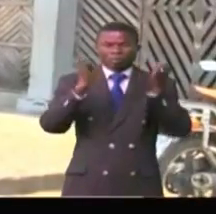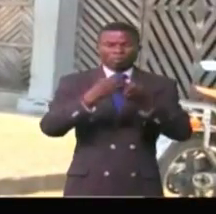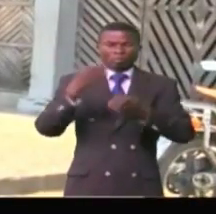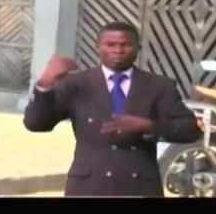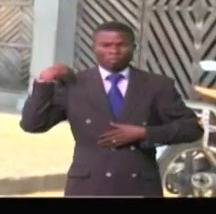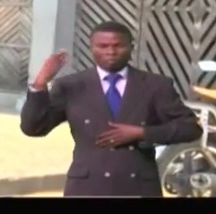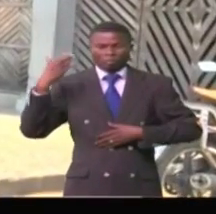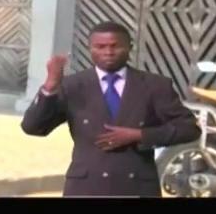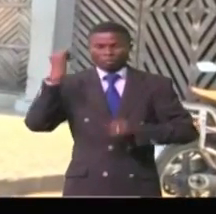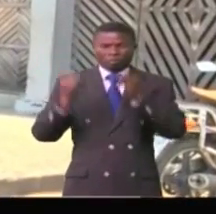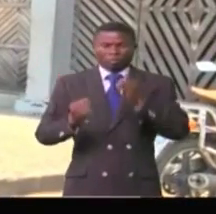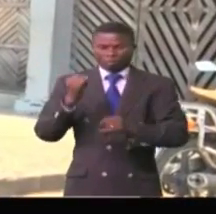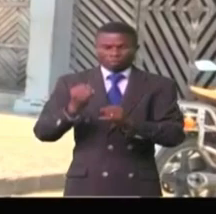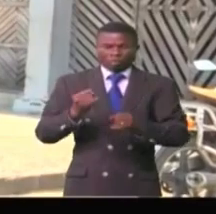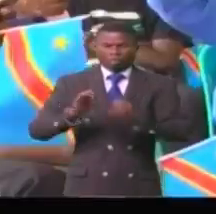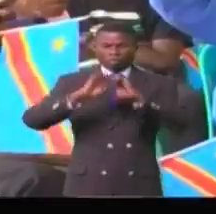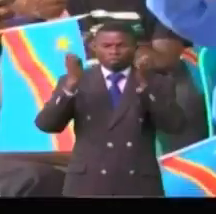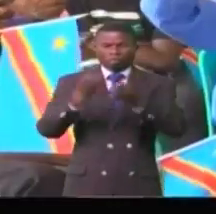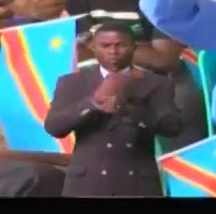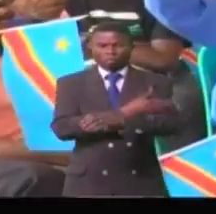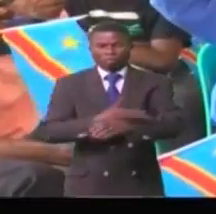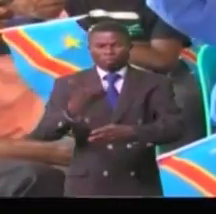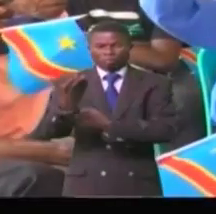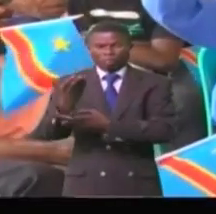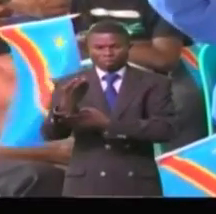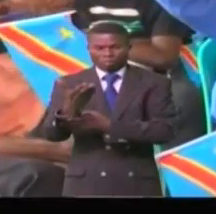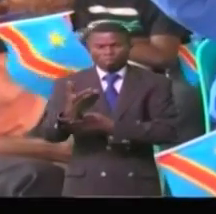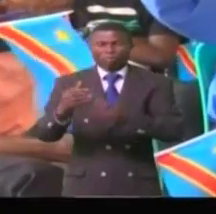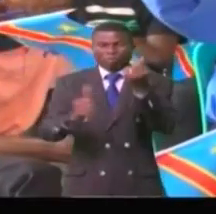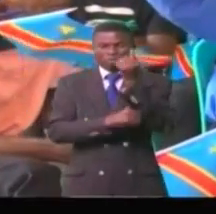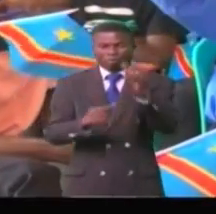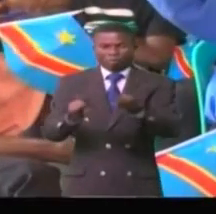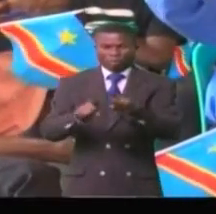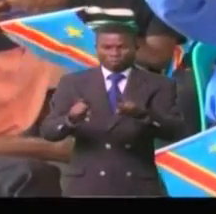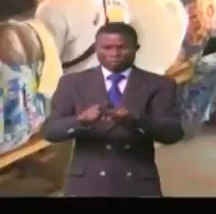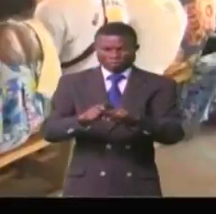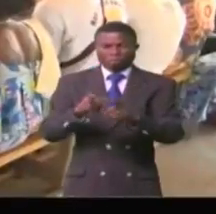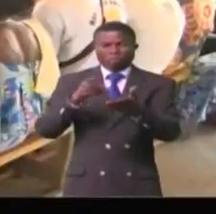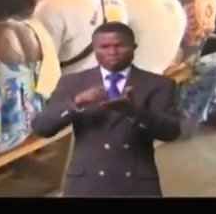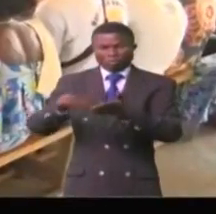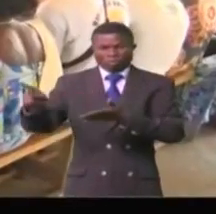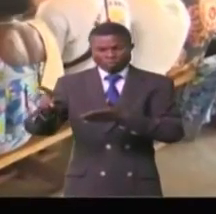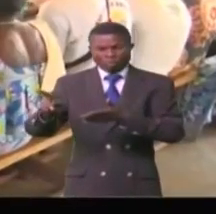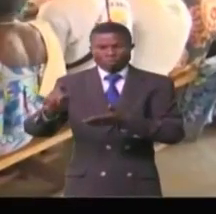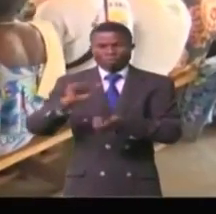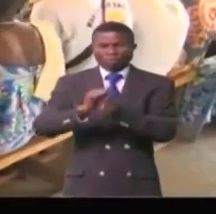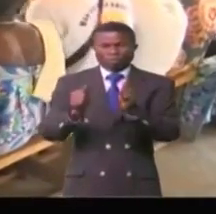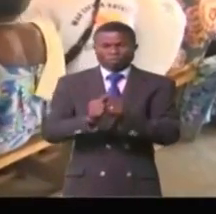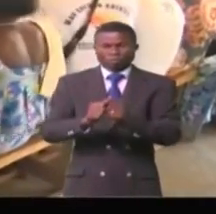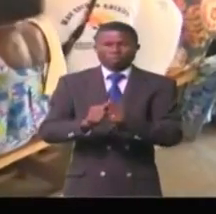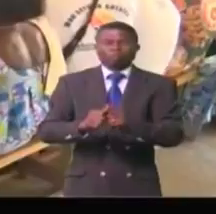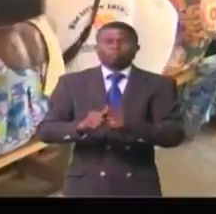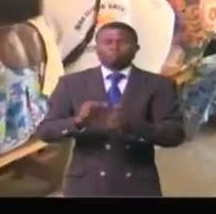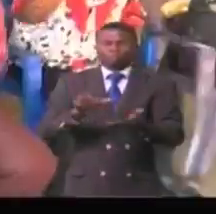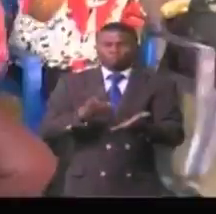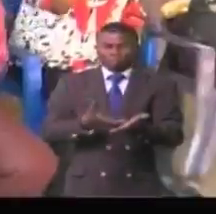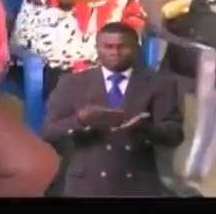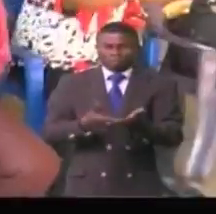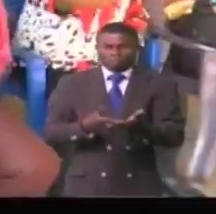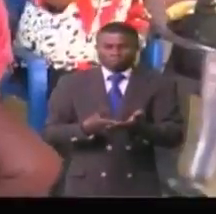en cas de faillite, invite plutôt les mêmes occupants à la régularisation de leur situation de bail.